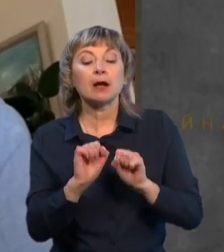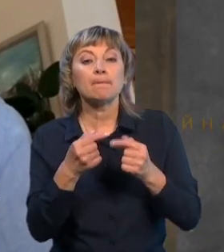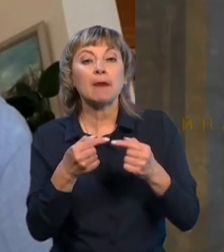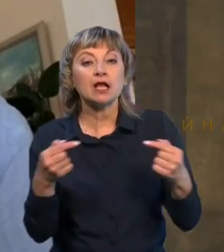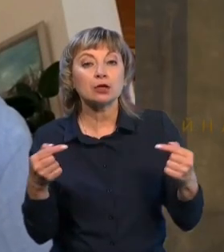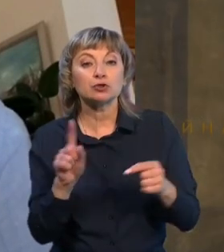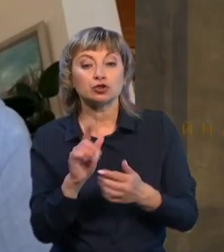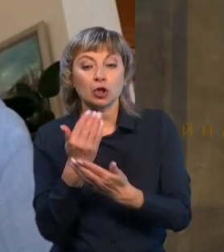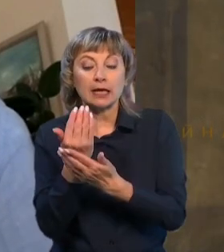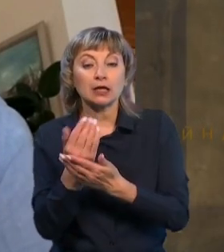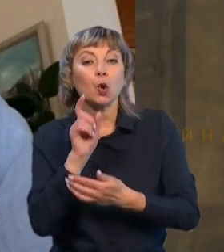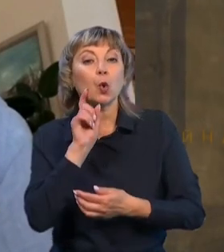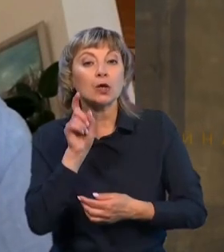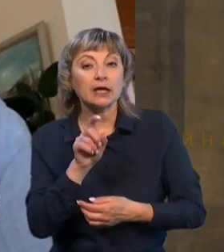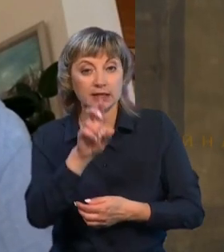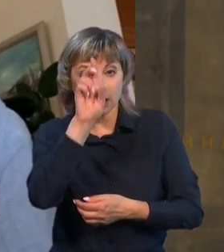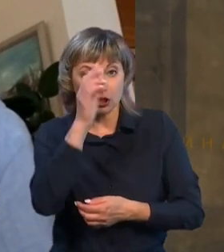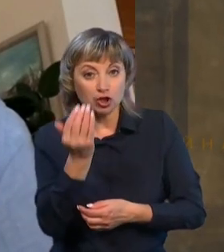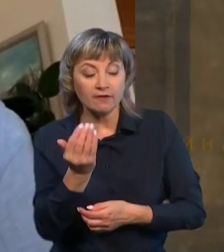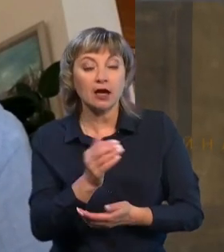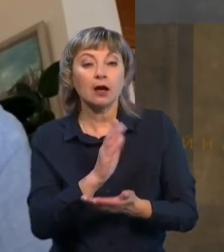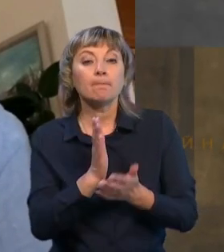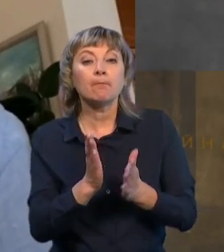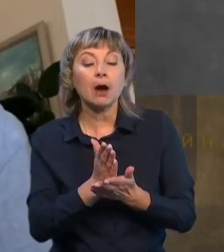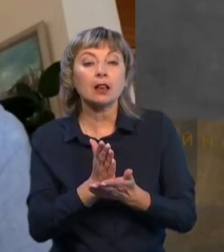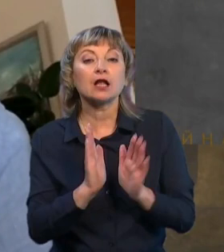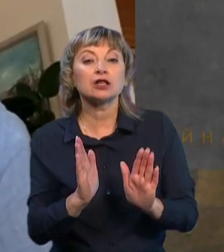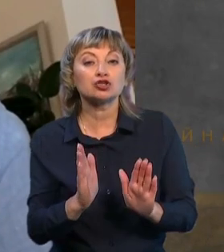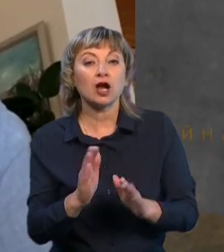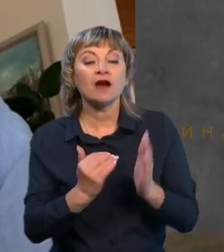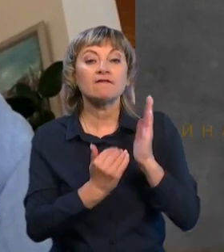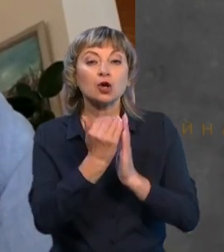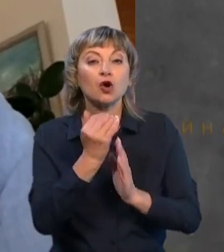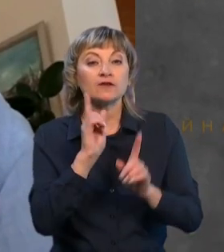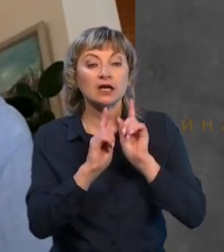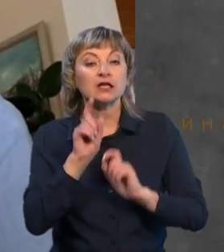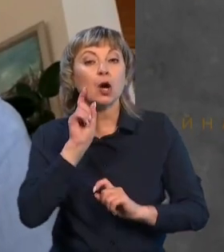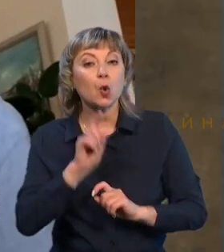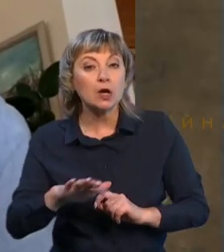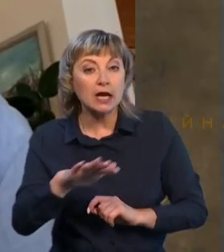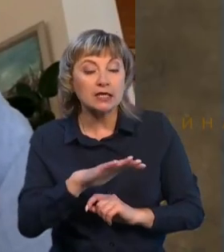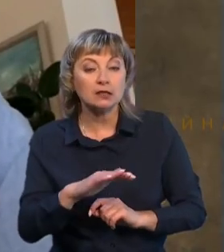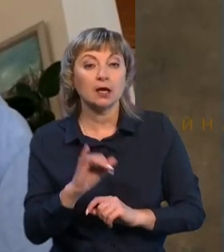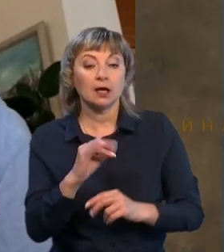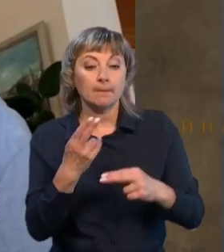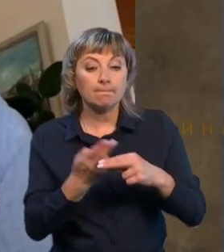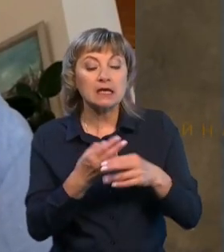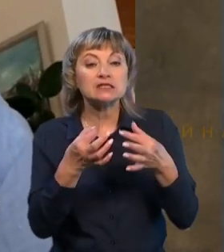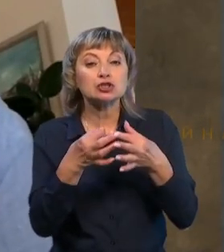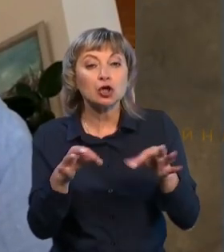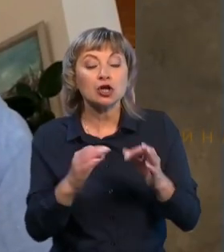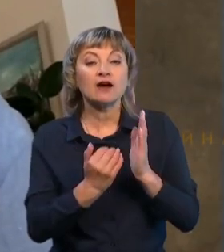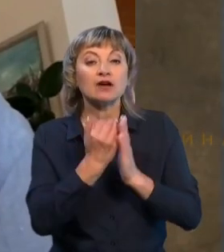що належить Українській державі мала лише Верховна Рада України і без дозволу